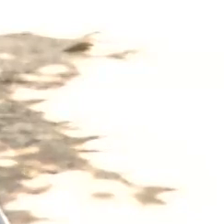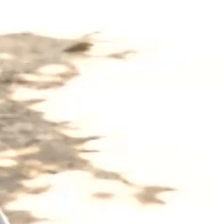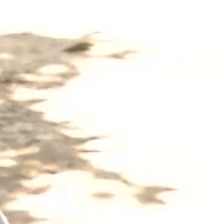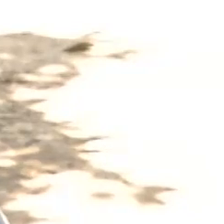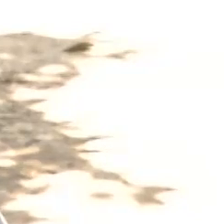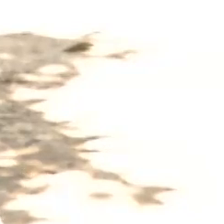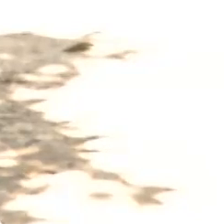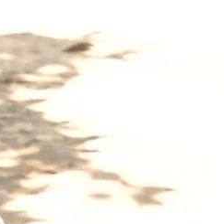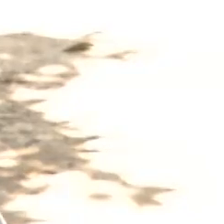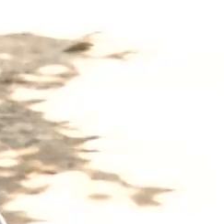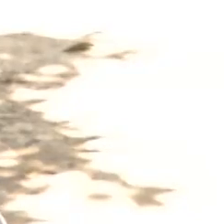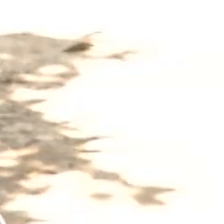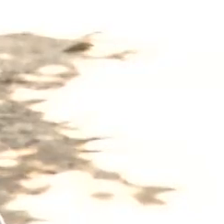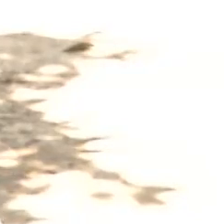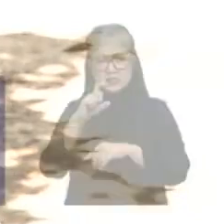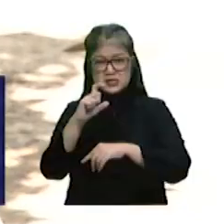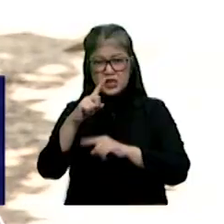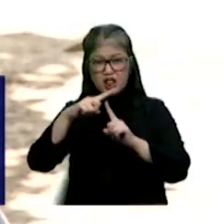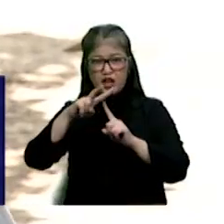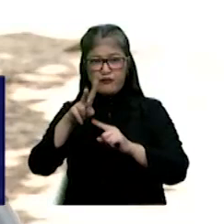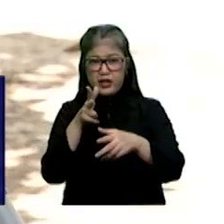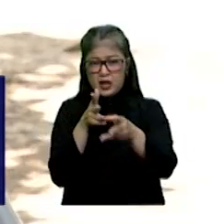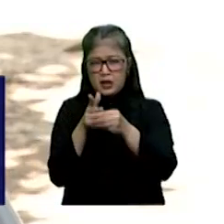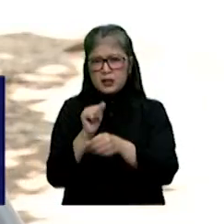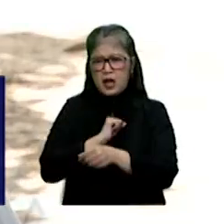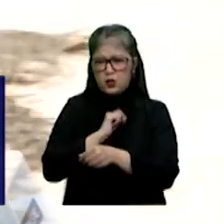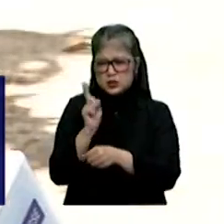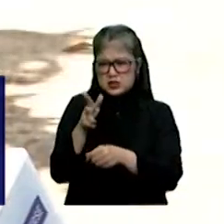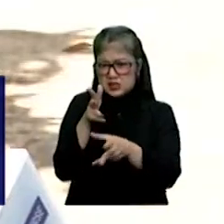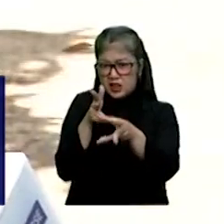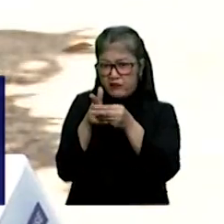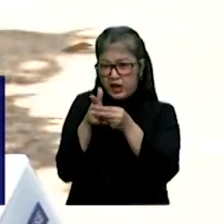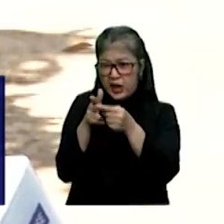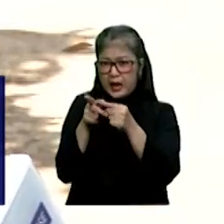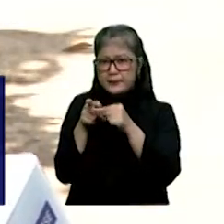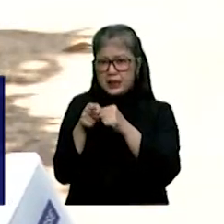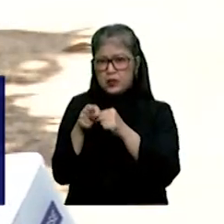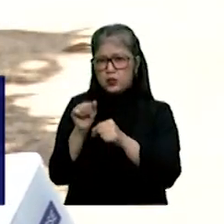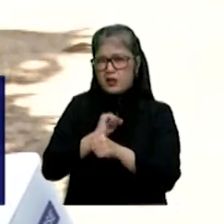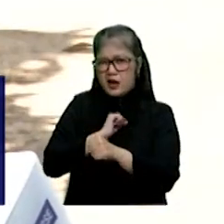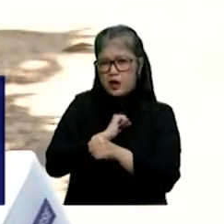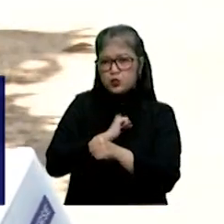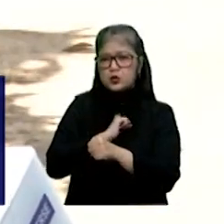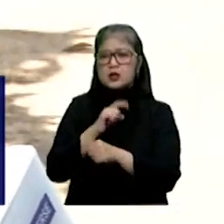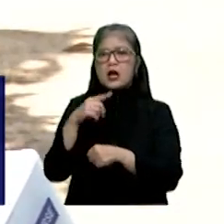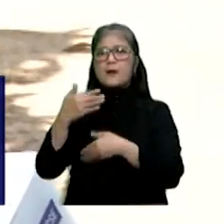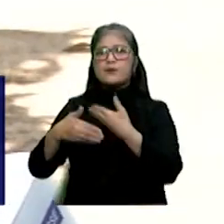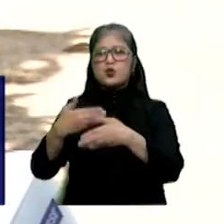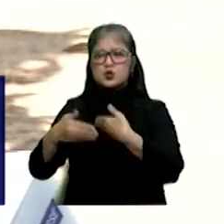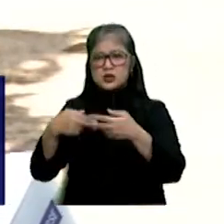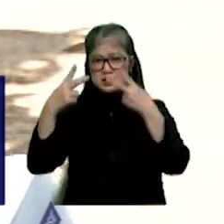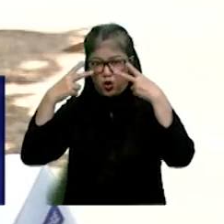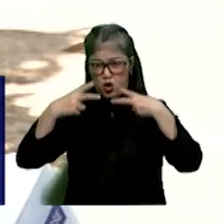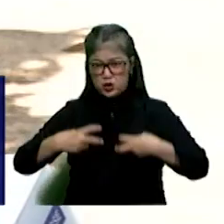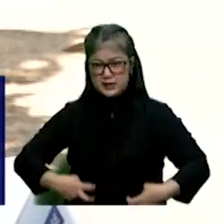dari para korban ini, CCTV itu nyala dan terekamlah semua. Kan lumayan panjang ya pada proses dilakukan body checking itu